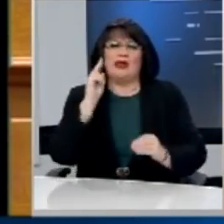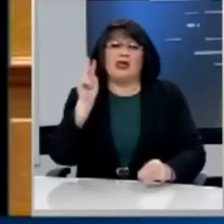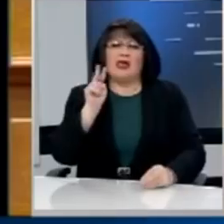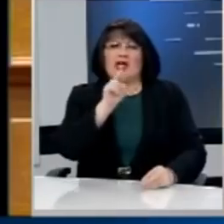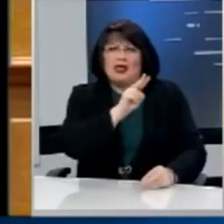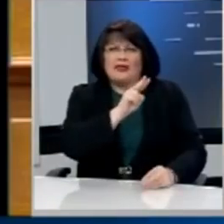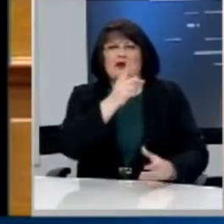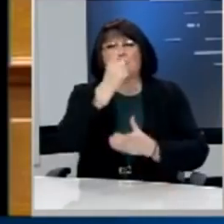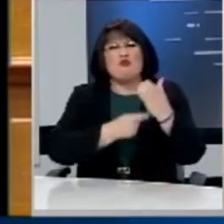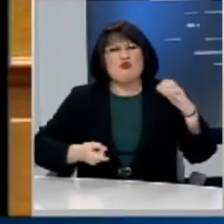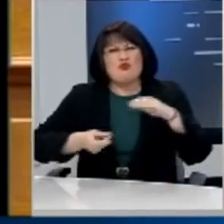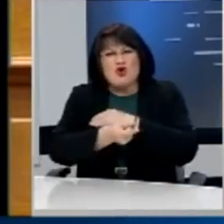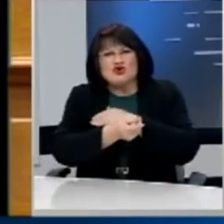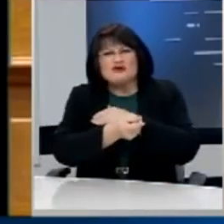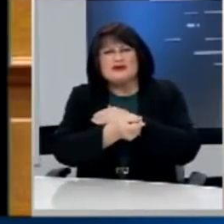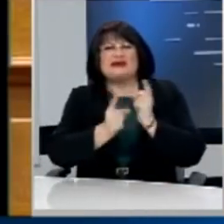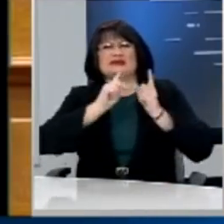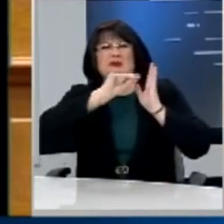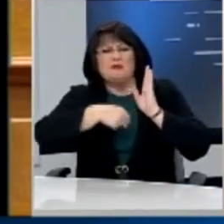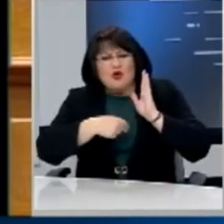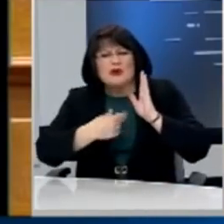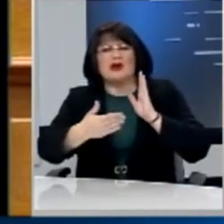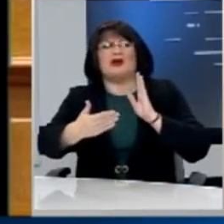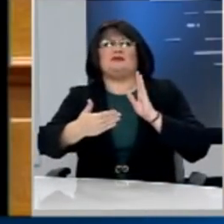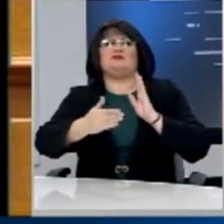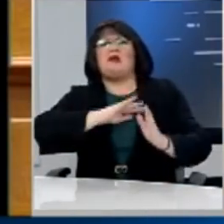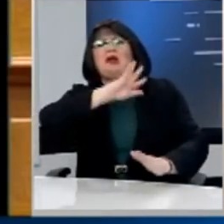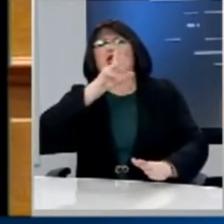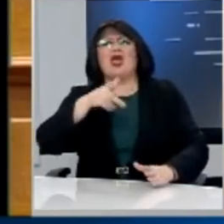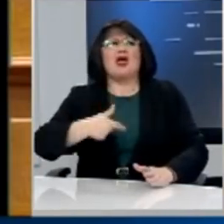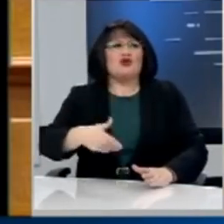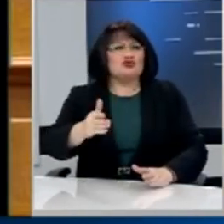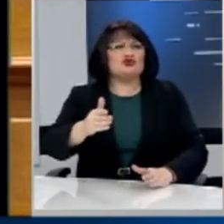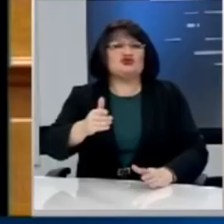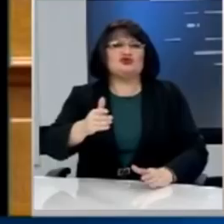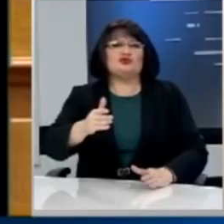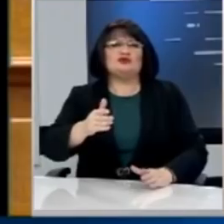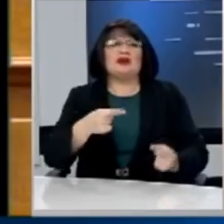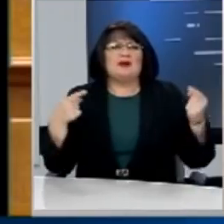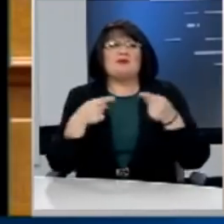Από τις προσφυγές στα μνημόνια μέχρι